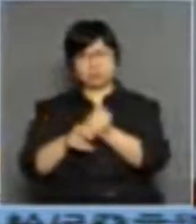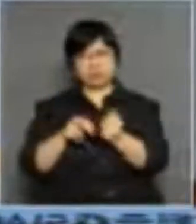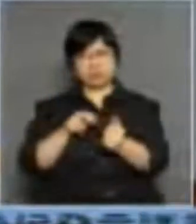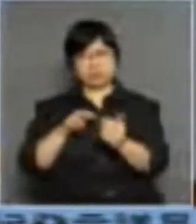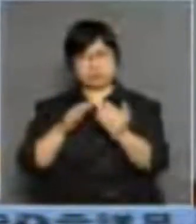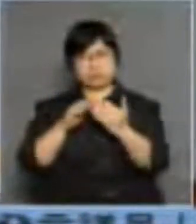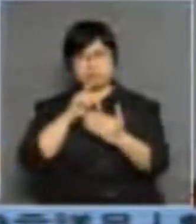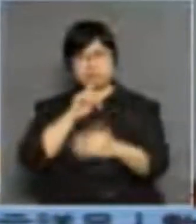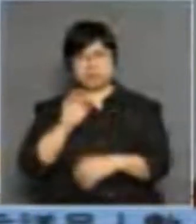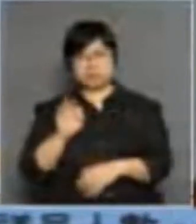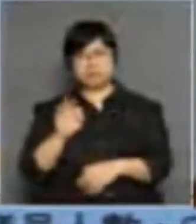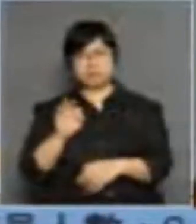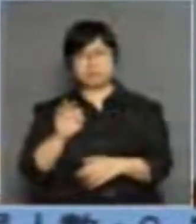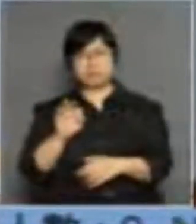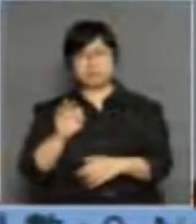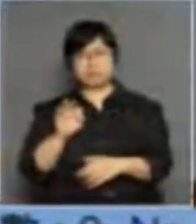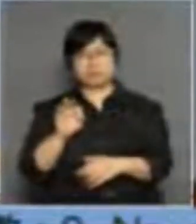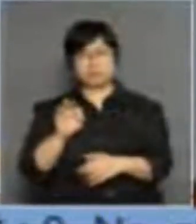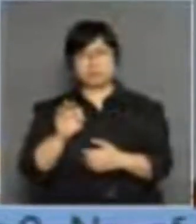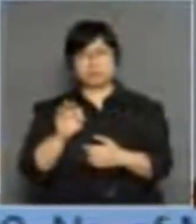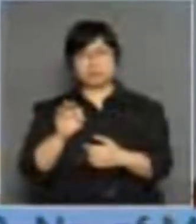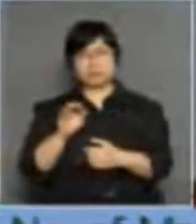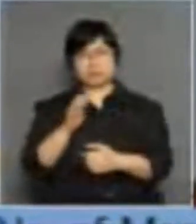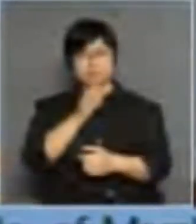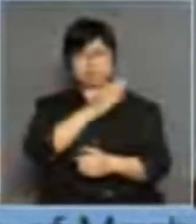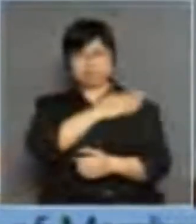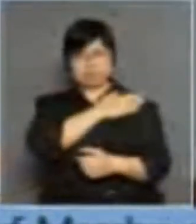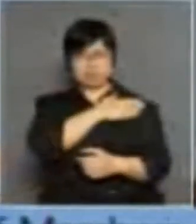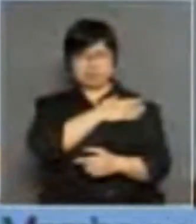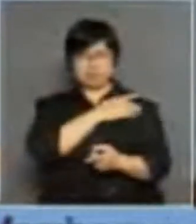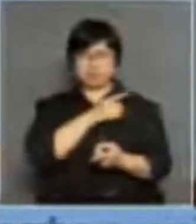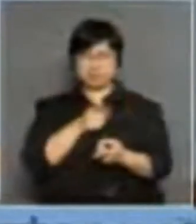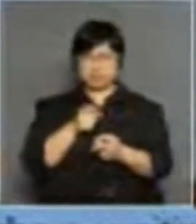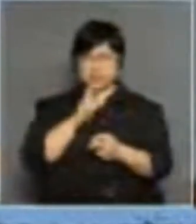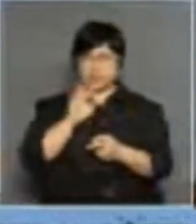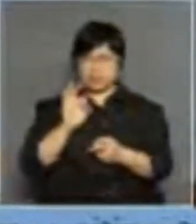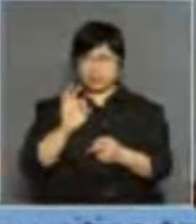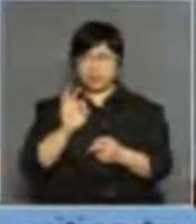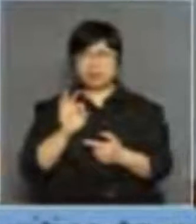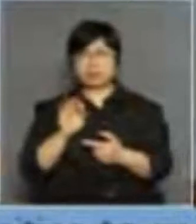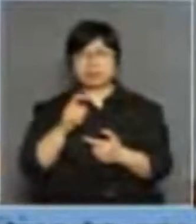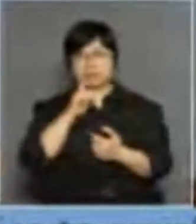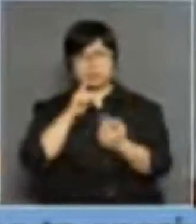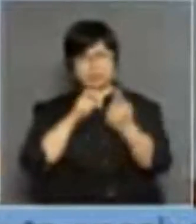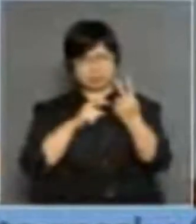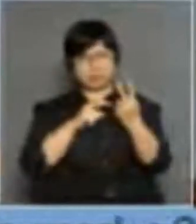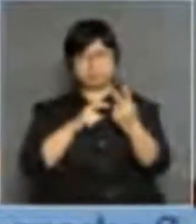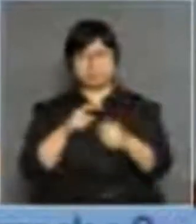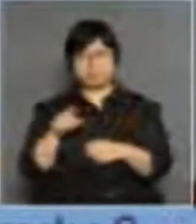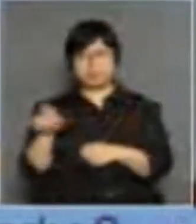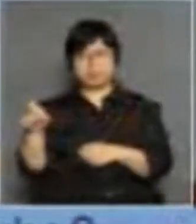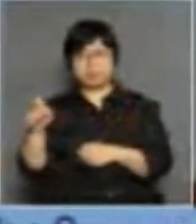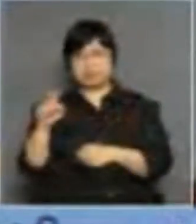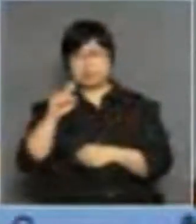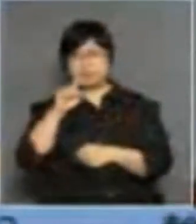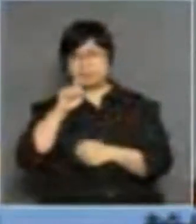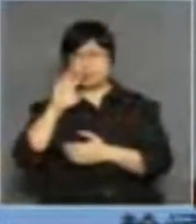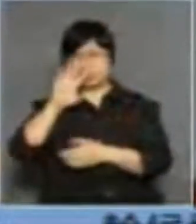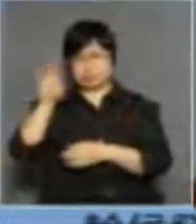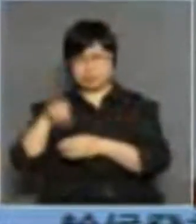個他們的責任呢？其實是有兩點的分開。第一就是說，對於納不納入，